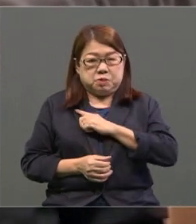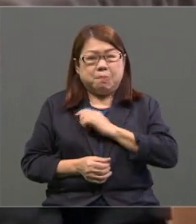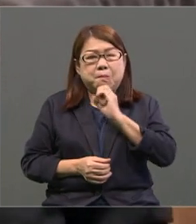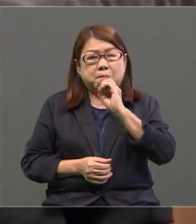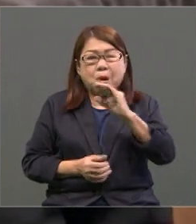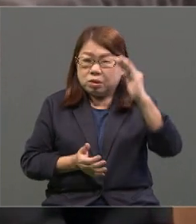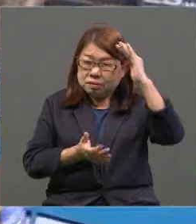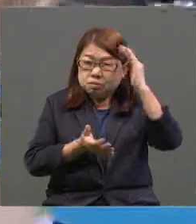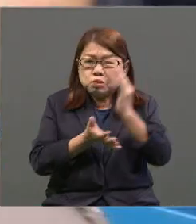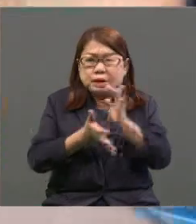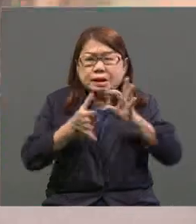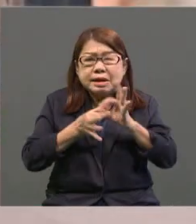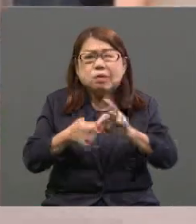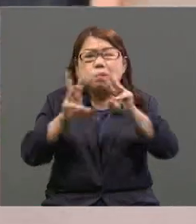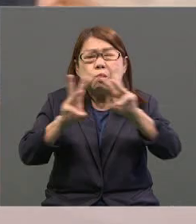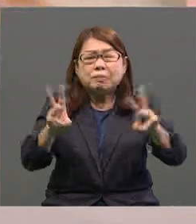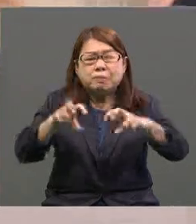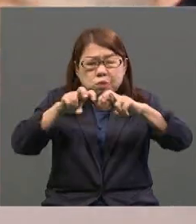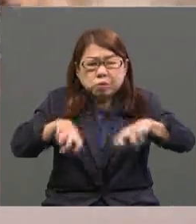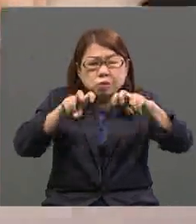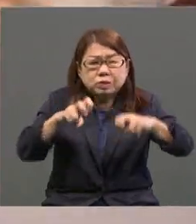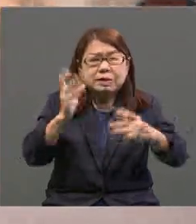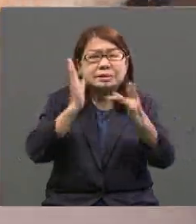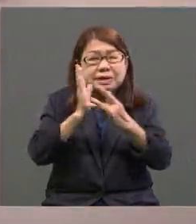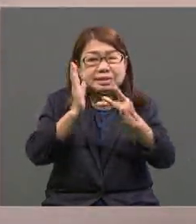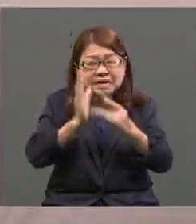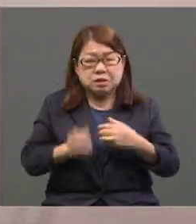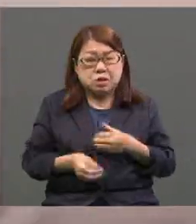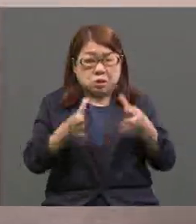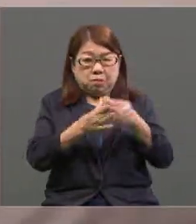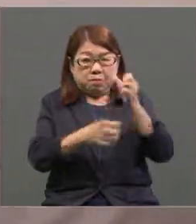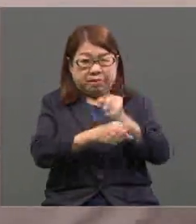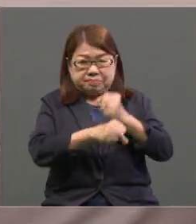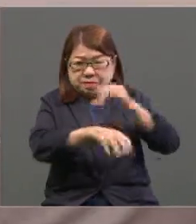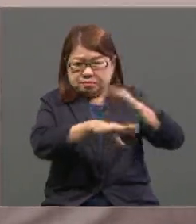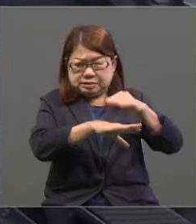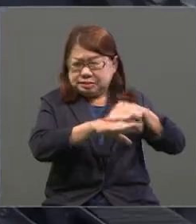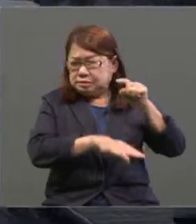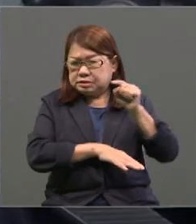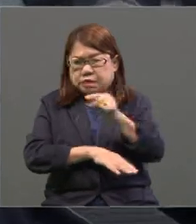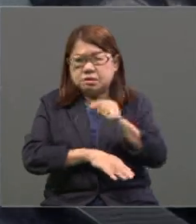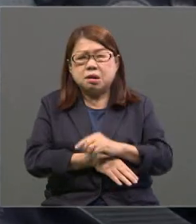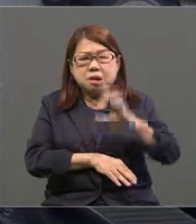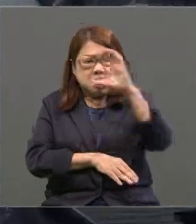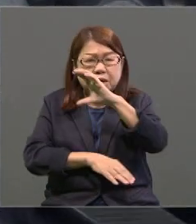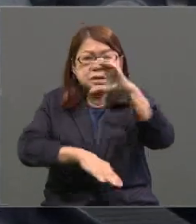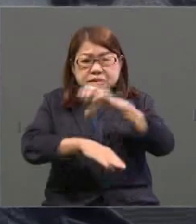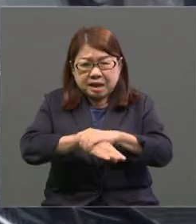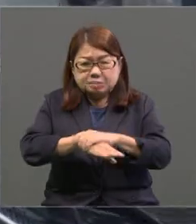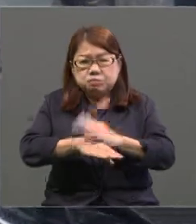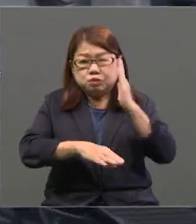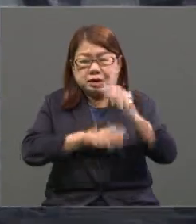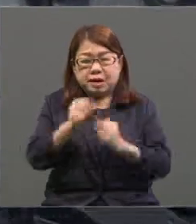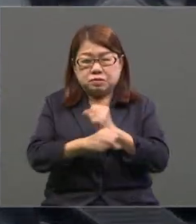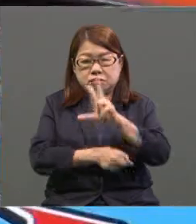กันว่าตำรวจไซเบอร์เนี่ยนะครับสั่งการให้ชุดทำงานเร่งติดตามจับกุมมีนายณัฐกรแขกเมฆอายุ 31ปีนาง